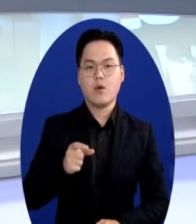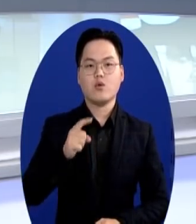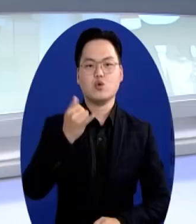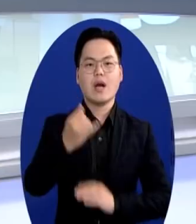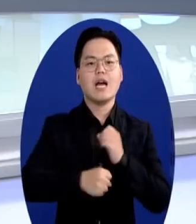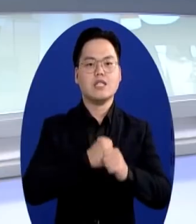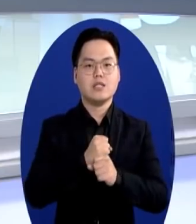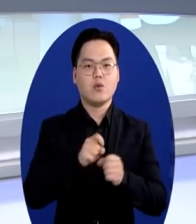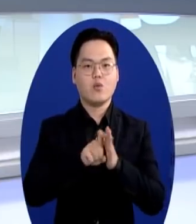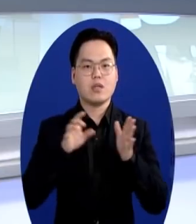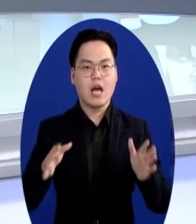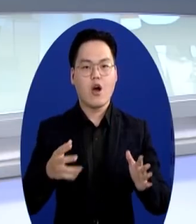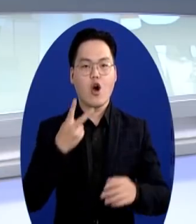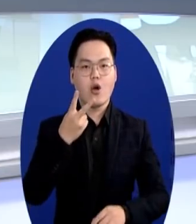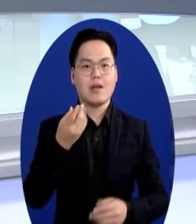жил үргэлжилсэн дайны